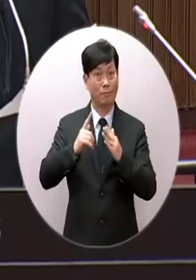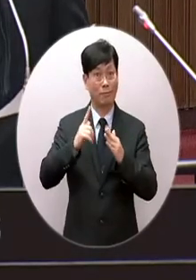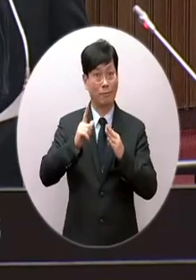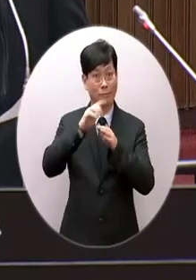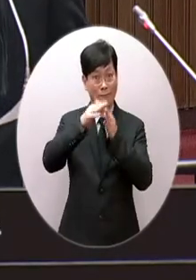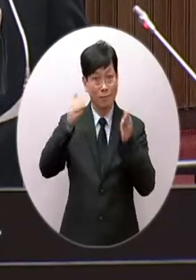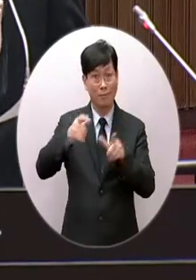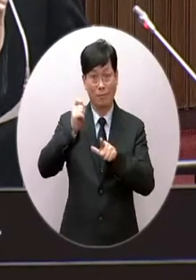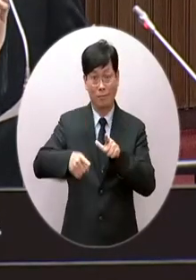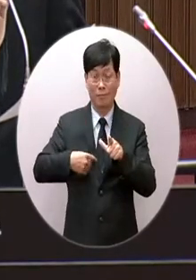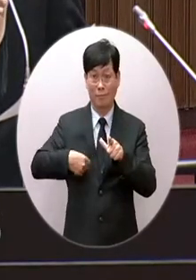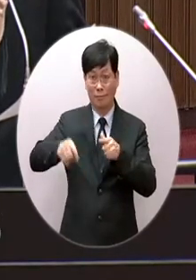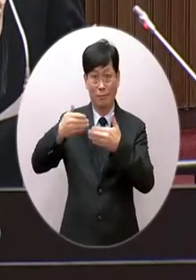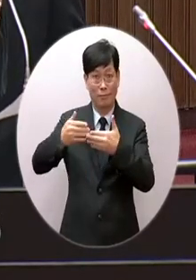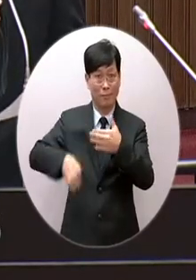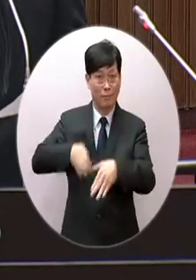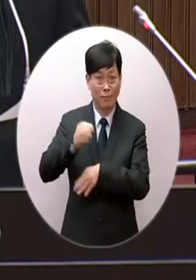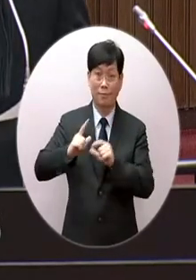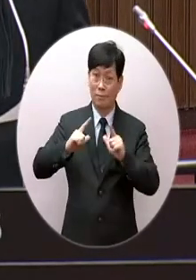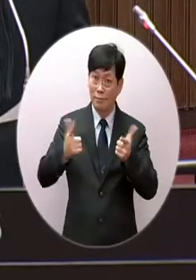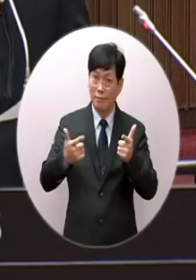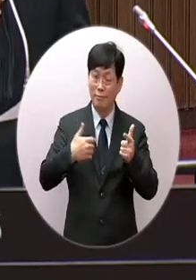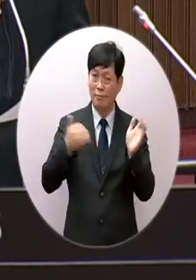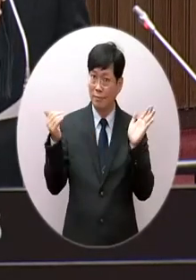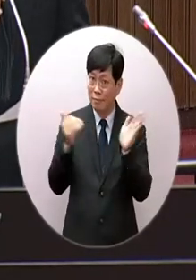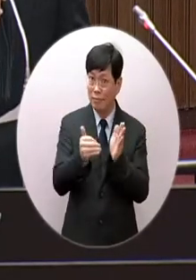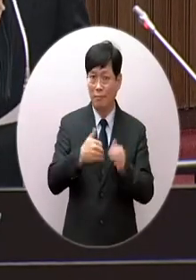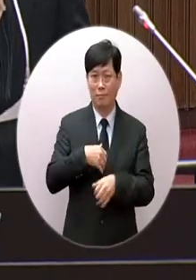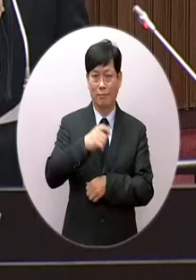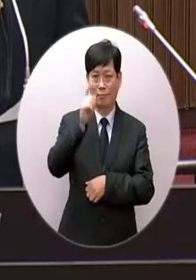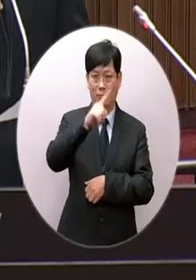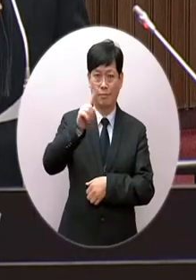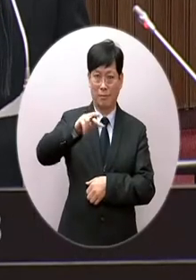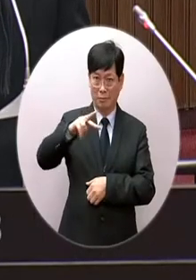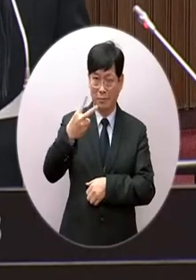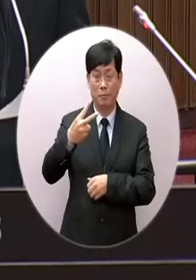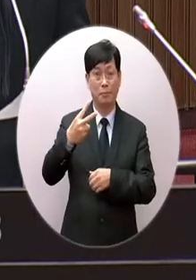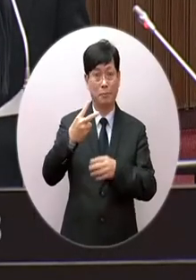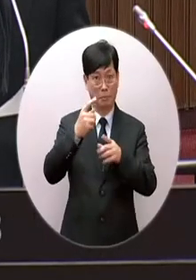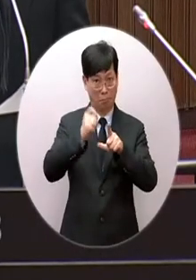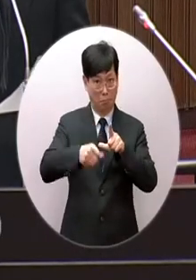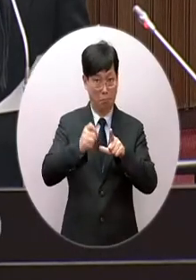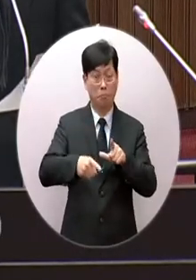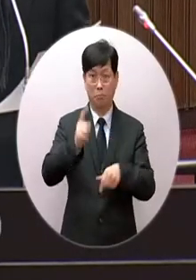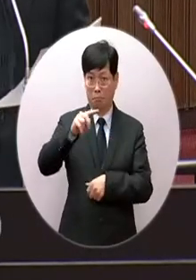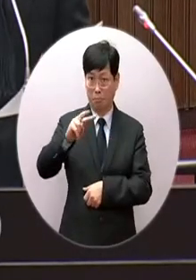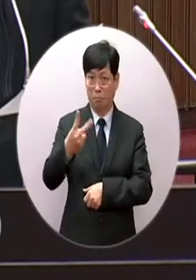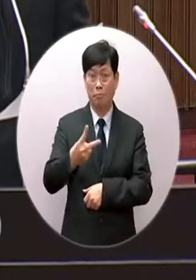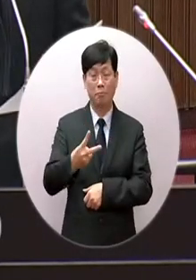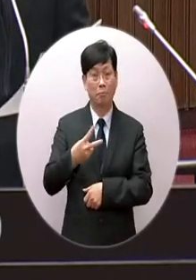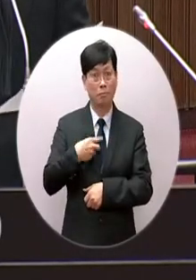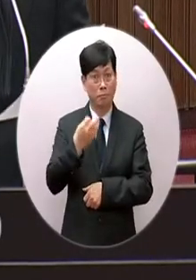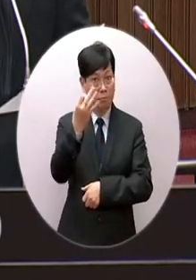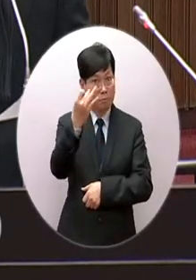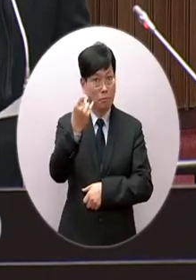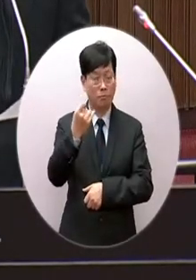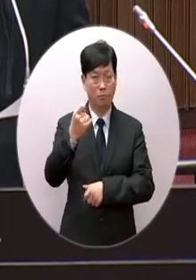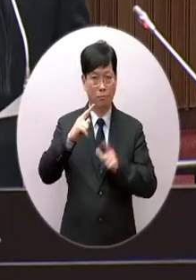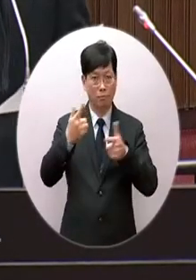司啊，在大陆投资大概有接近1200家，比重非常高，金额大